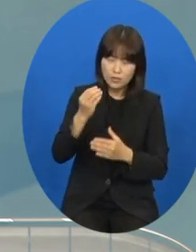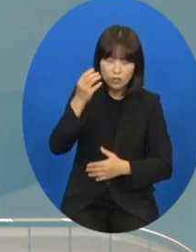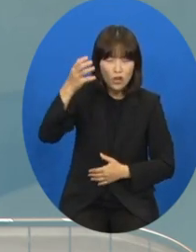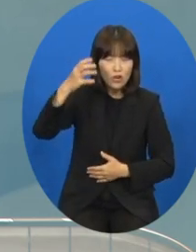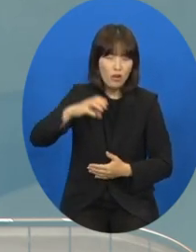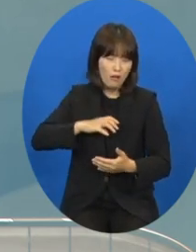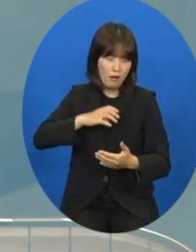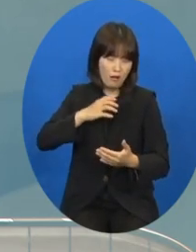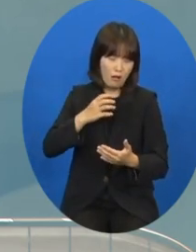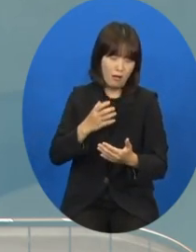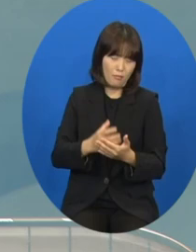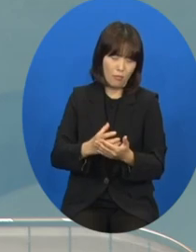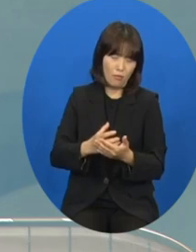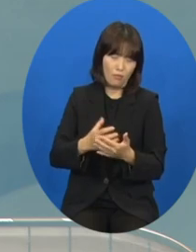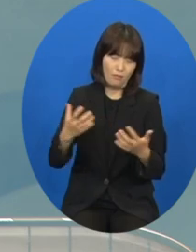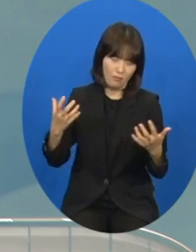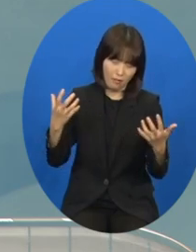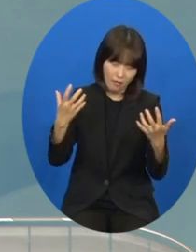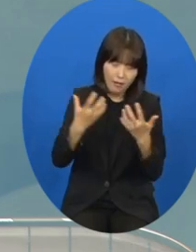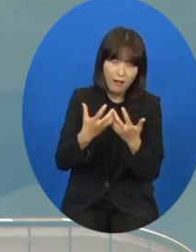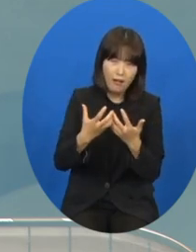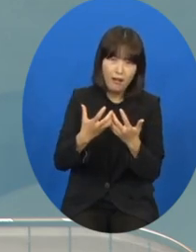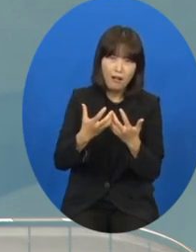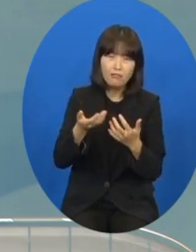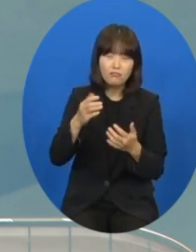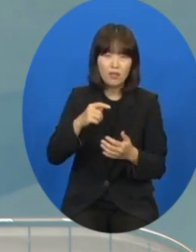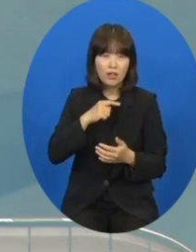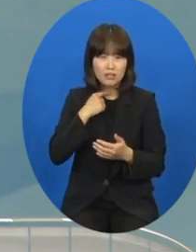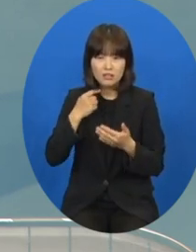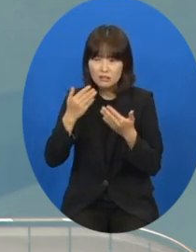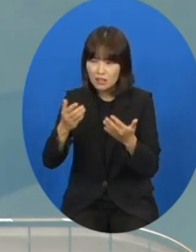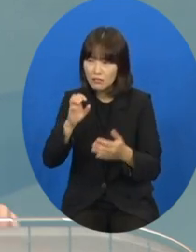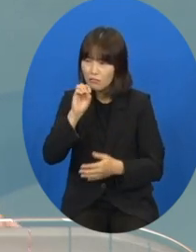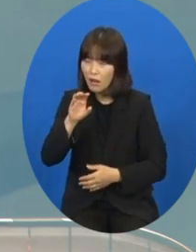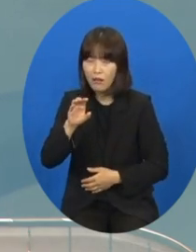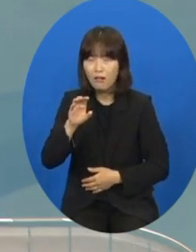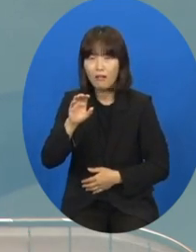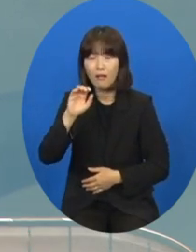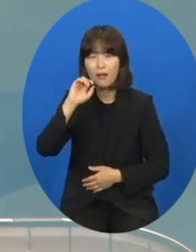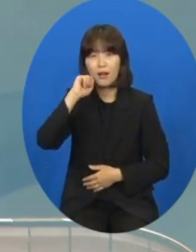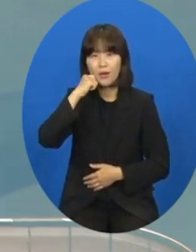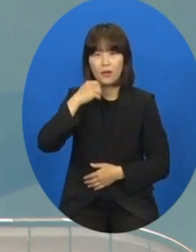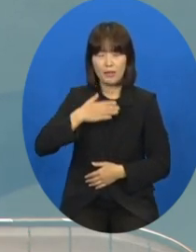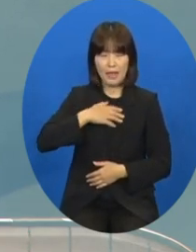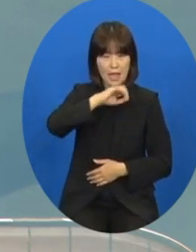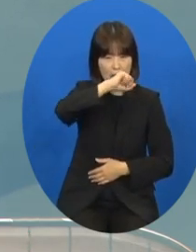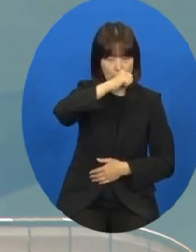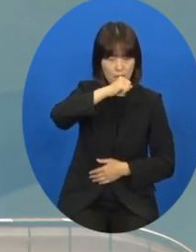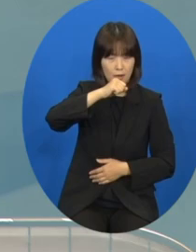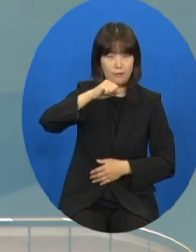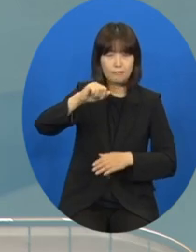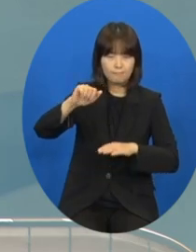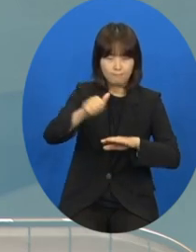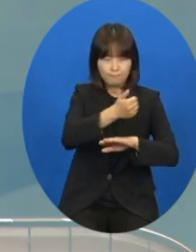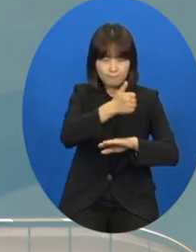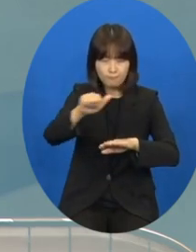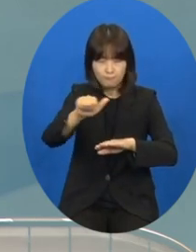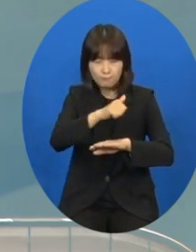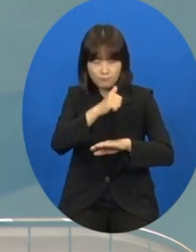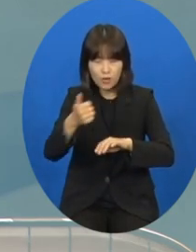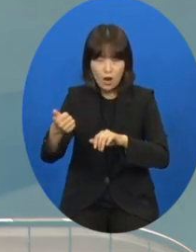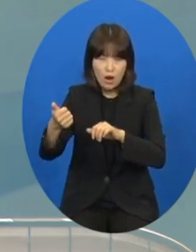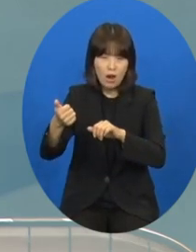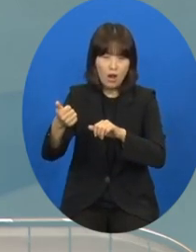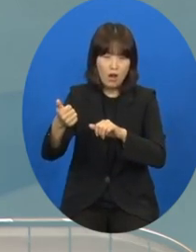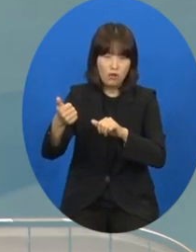너무 벅찬데 어찌 이것을 희생이라고 말할 수 있겠습니까? 내가 아프리카를 횡단하며 죽을 고비를 수없이 많이